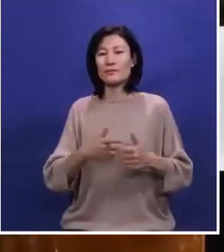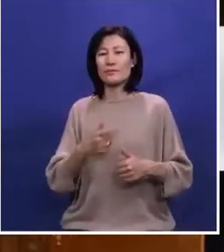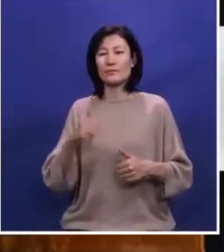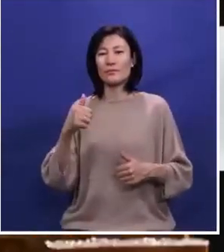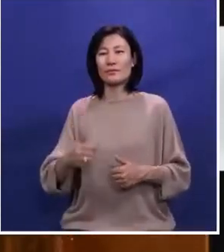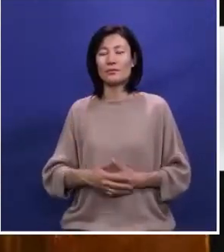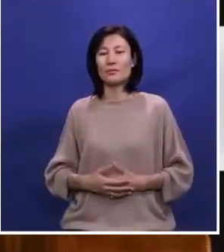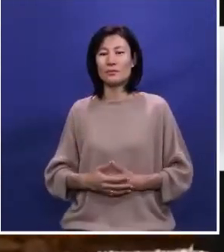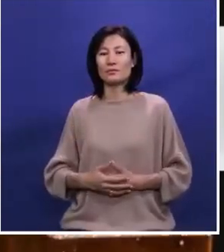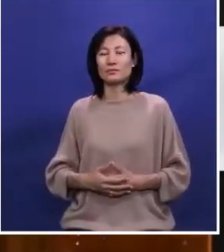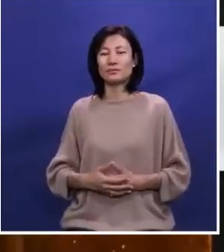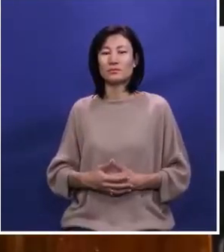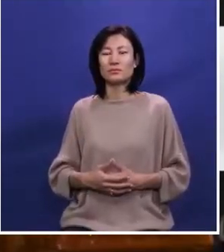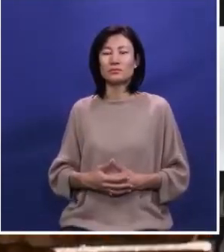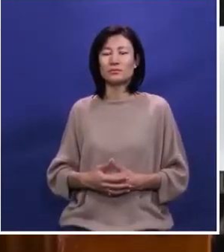дардай.